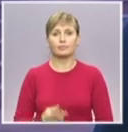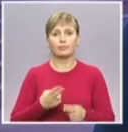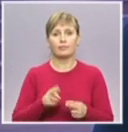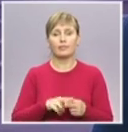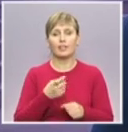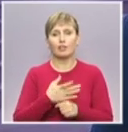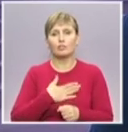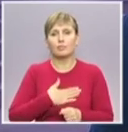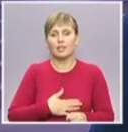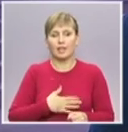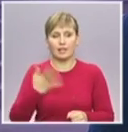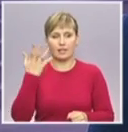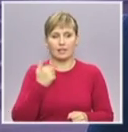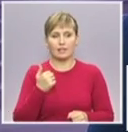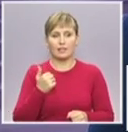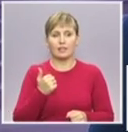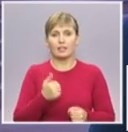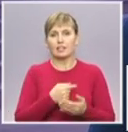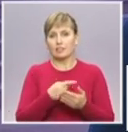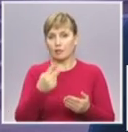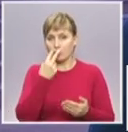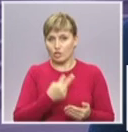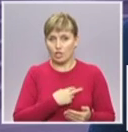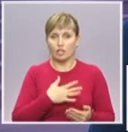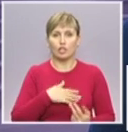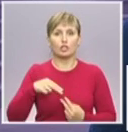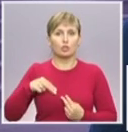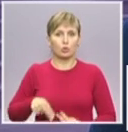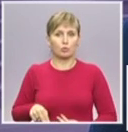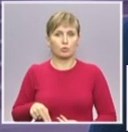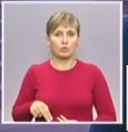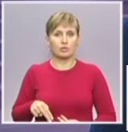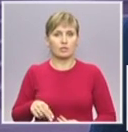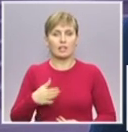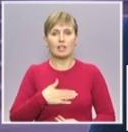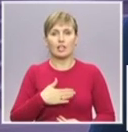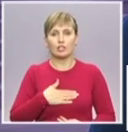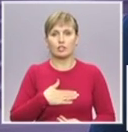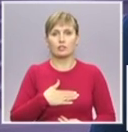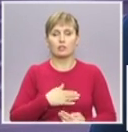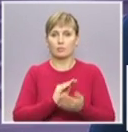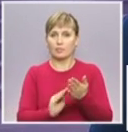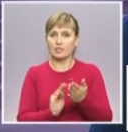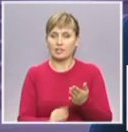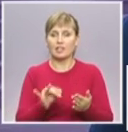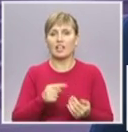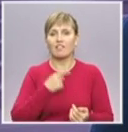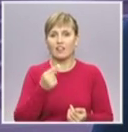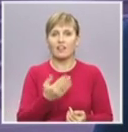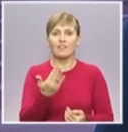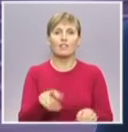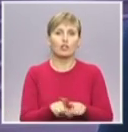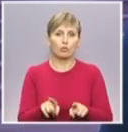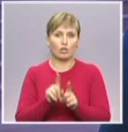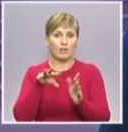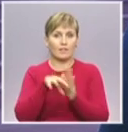очень приятно, когда замечают наш труд, наши строчки и говорят, вы тоже